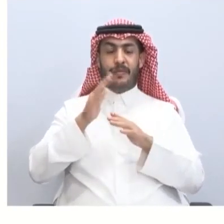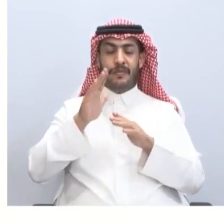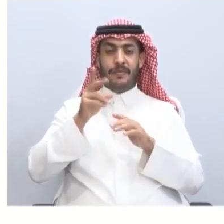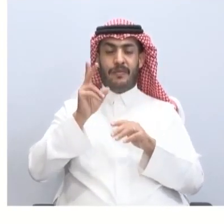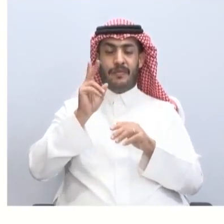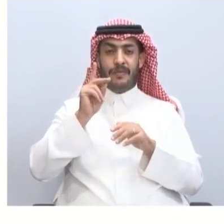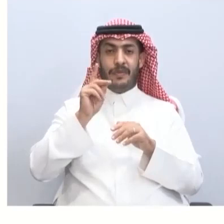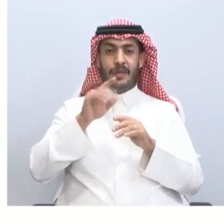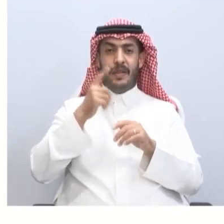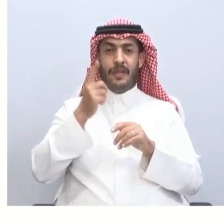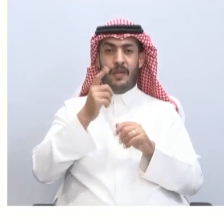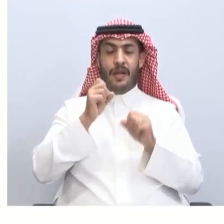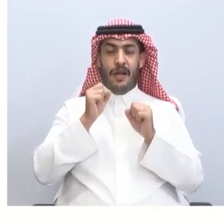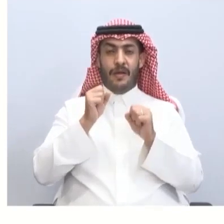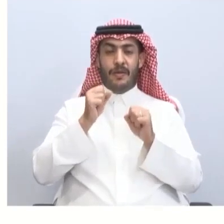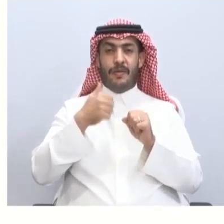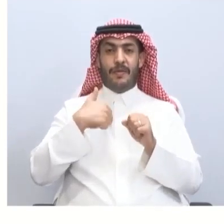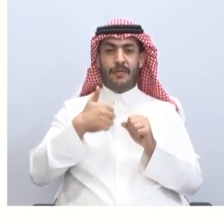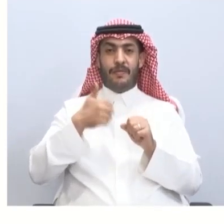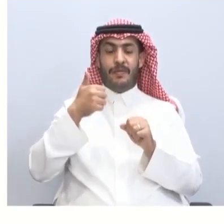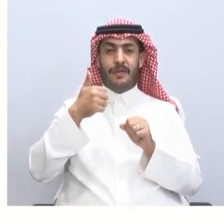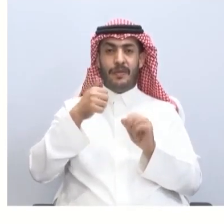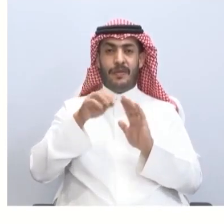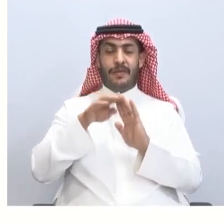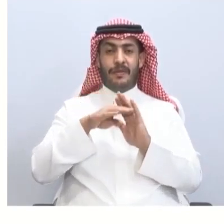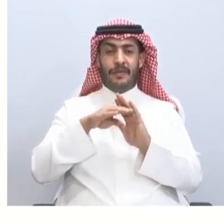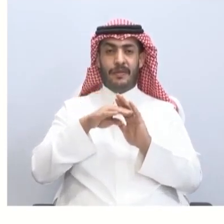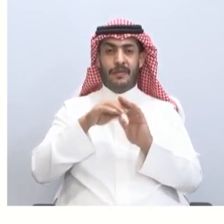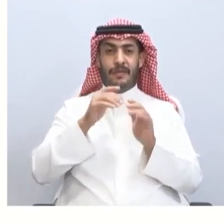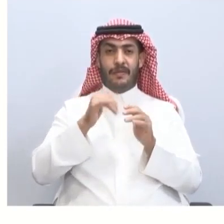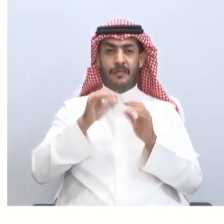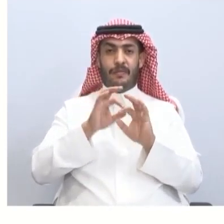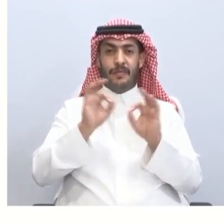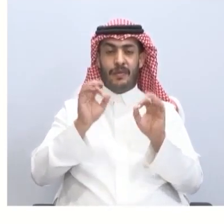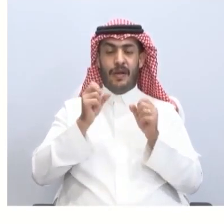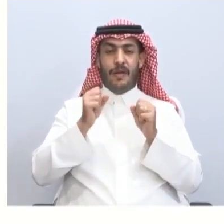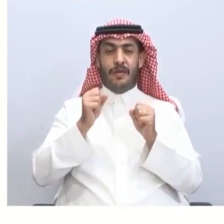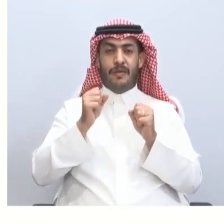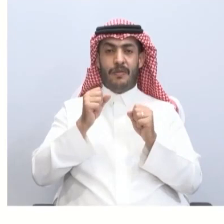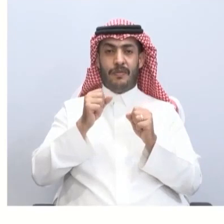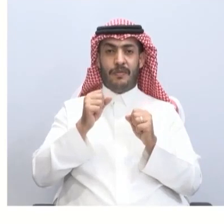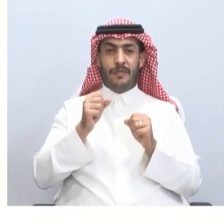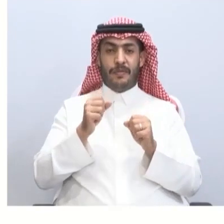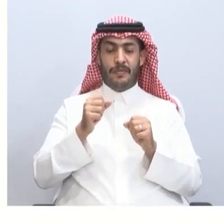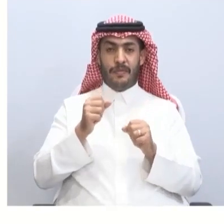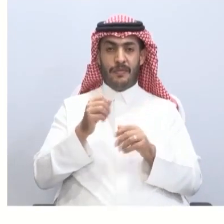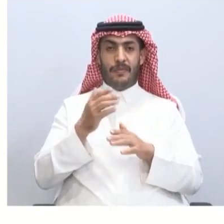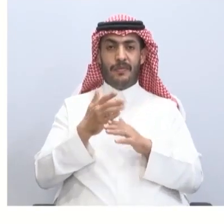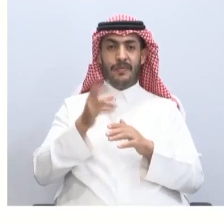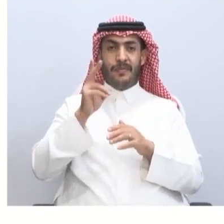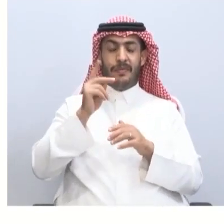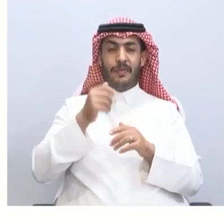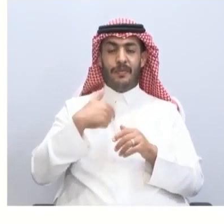هناك دوله قويه تستطيع ان تبسط نفوذها وقوتها وهيبتها وايضا